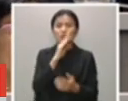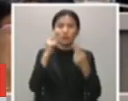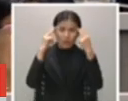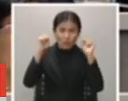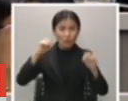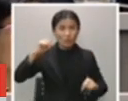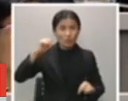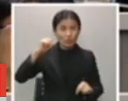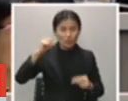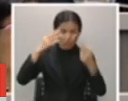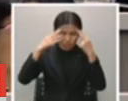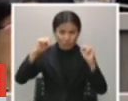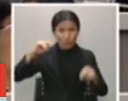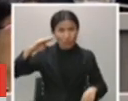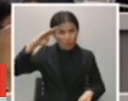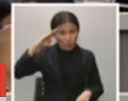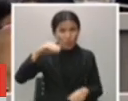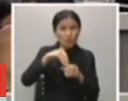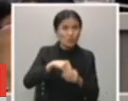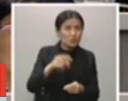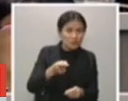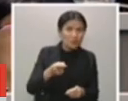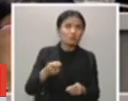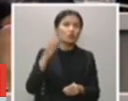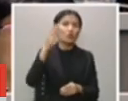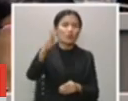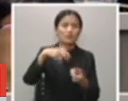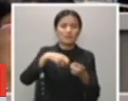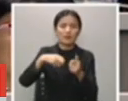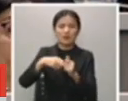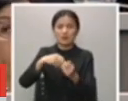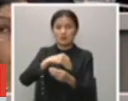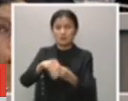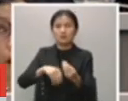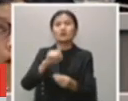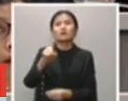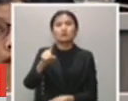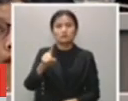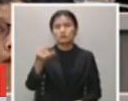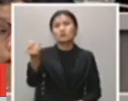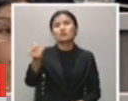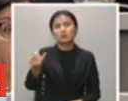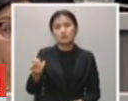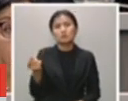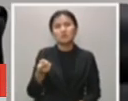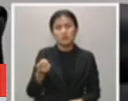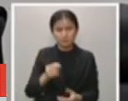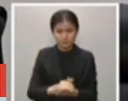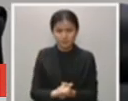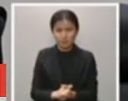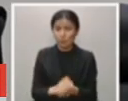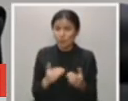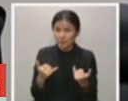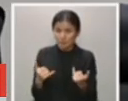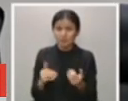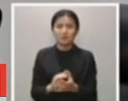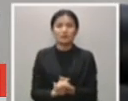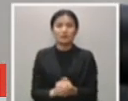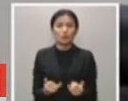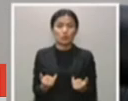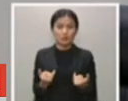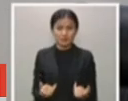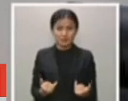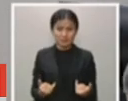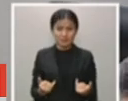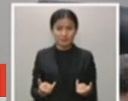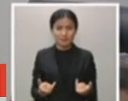ที่ชื่อพลเอกประยุทธ์จันทร์โอชาต่อเพราะพิสูจน์ผลงานมา6ปีแล้ววันนี้หลายคนเขาเปรียบเทียบครับสถานการณ์เขาเรียกว่